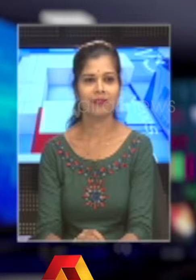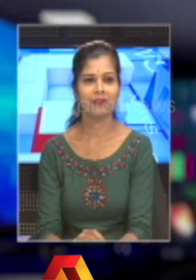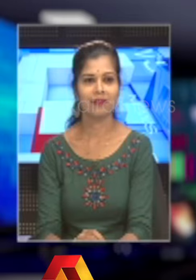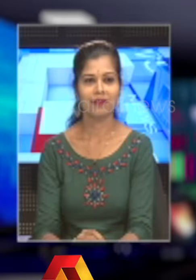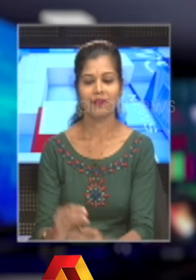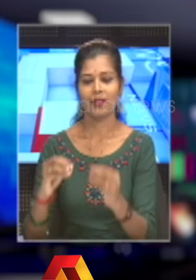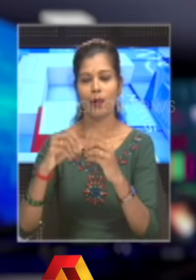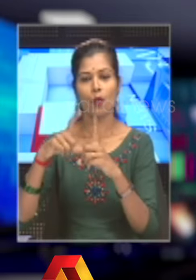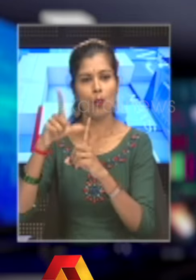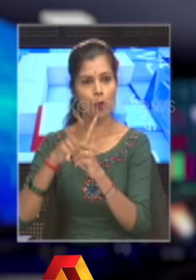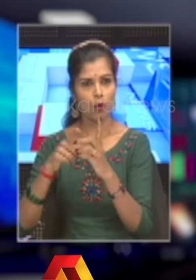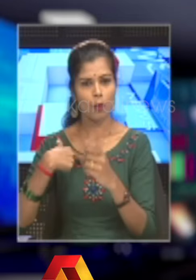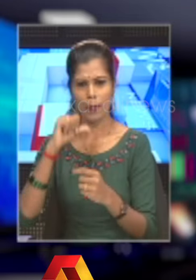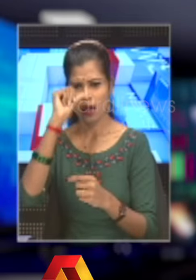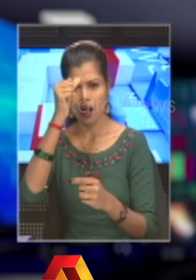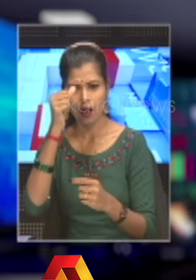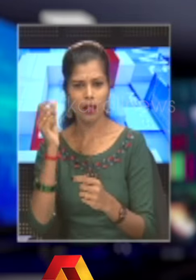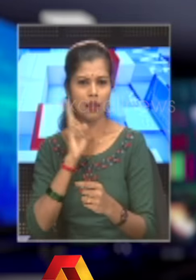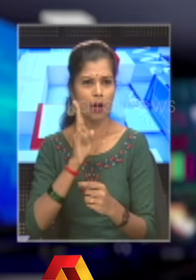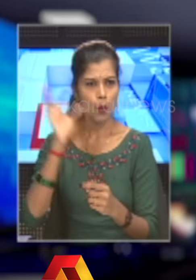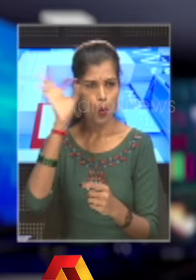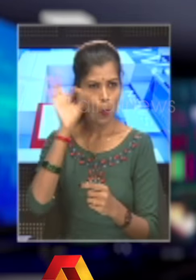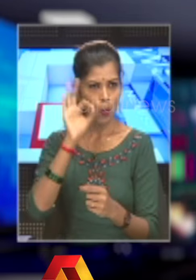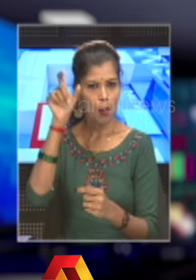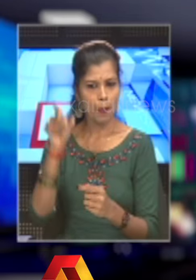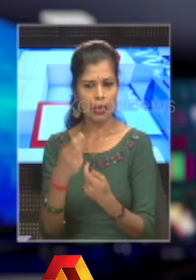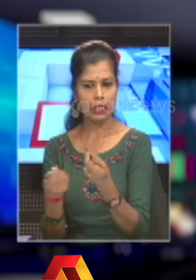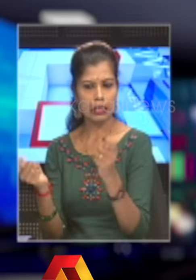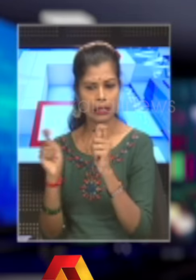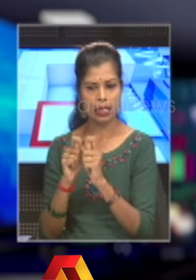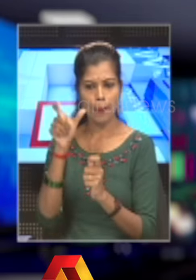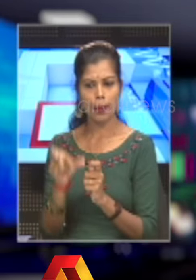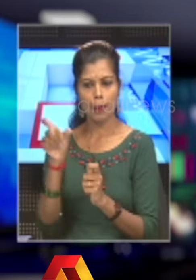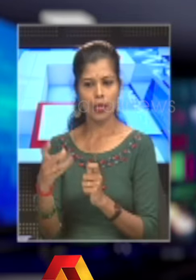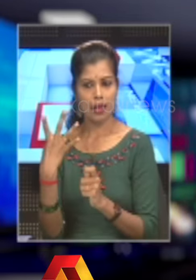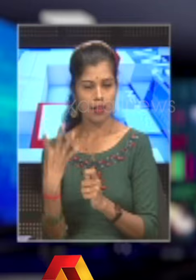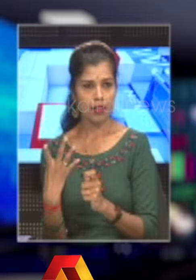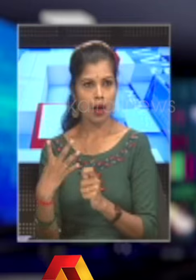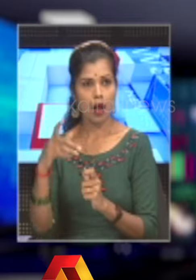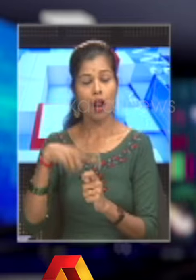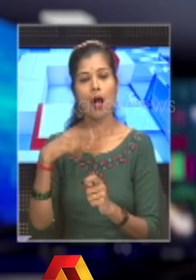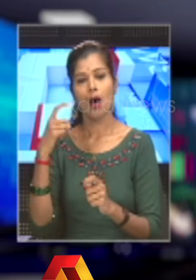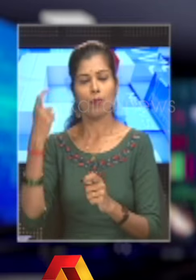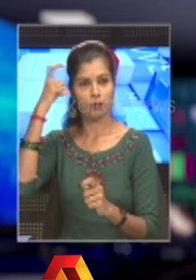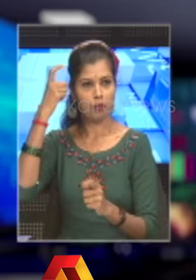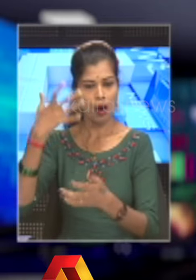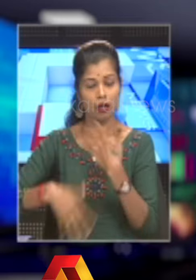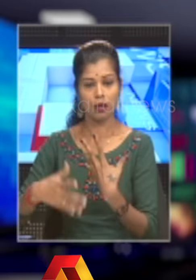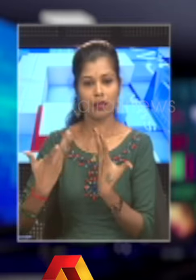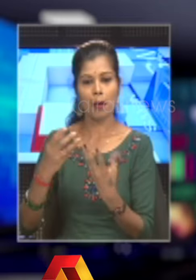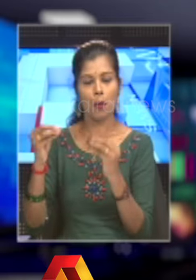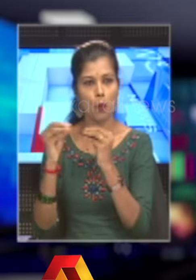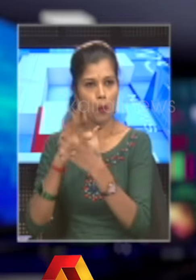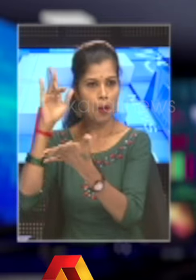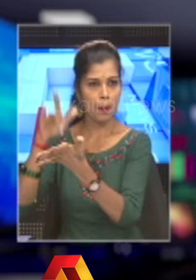ബോളിവുഡ് നടൻ സൽമാൻ ഖാനെ വധിക്കാൻ ഗൂഢാലോചന നടത്തിയ നാലംക സംഘത്തെ നവീ മുംബൈ പോലീസ് അറസ്റ്റ് ചെയ്തു നിലവിൽ 17 പേർക്കെതിരെയാണ് പോലീസ്